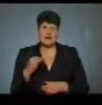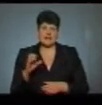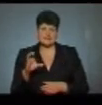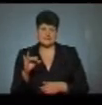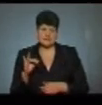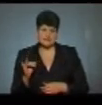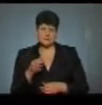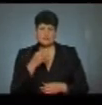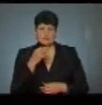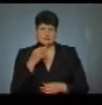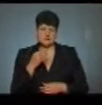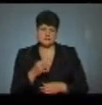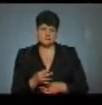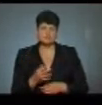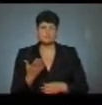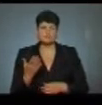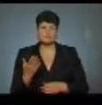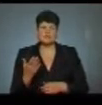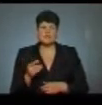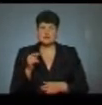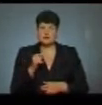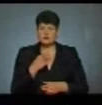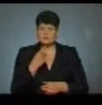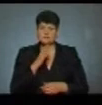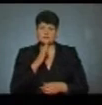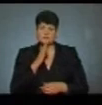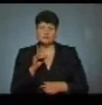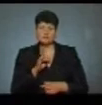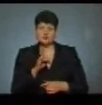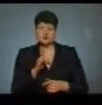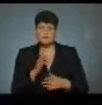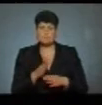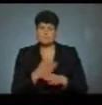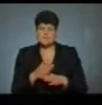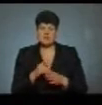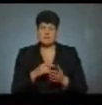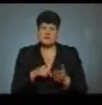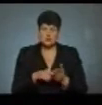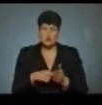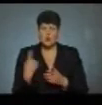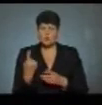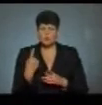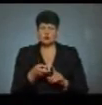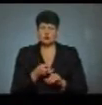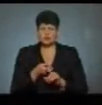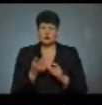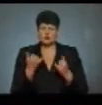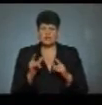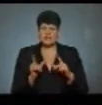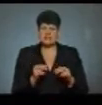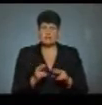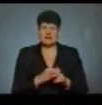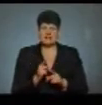перевезень Тернопільавтотрансу Ганна Юрковська. За її словами, автобуси міжміського та обласного сполучень сьогодні їздять без